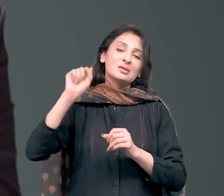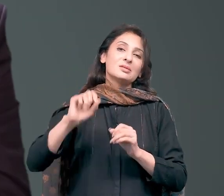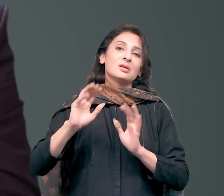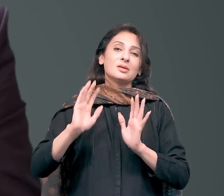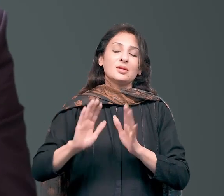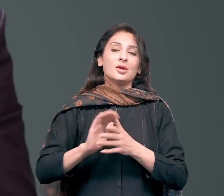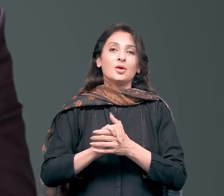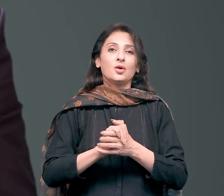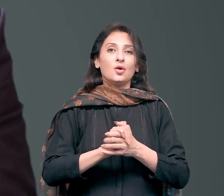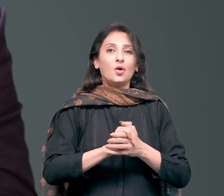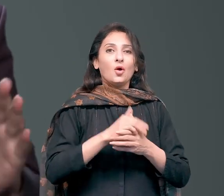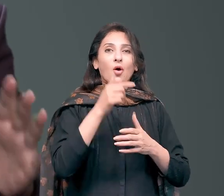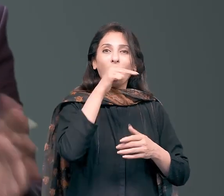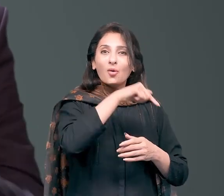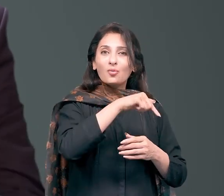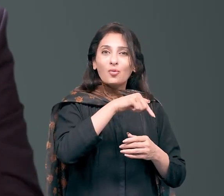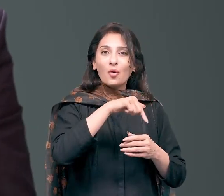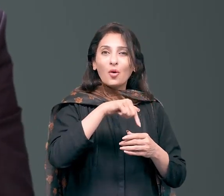مقروض تھے